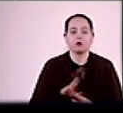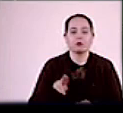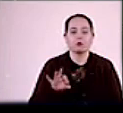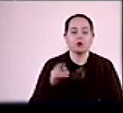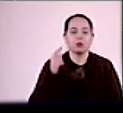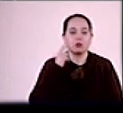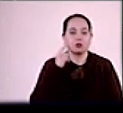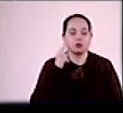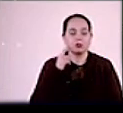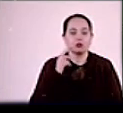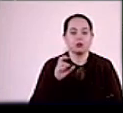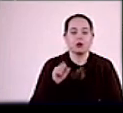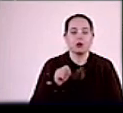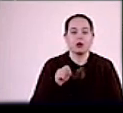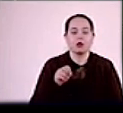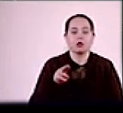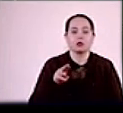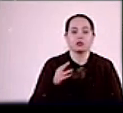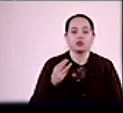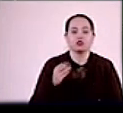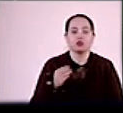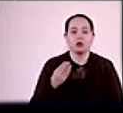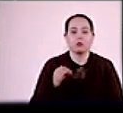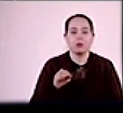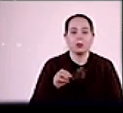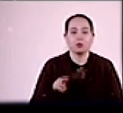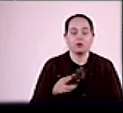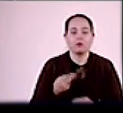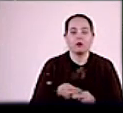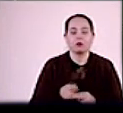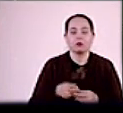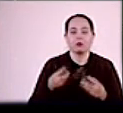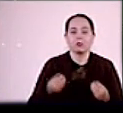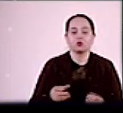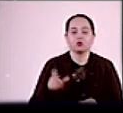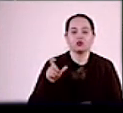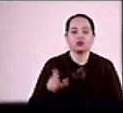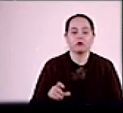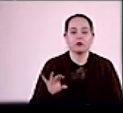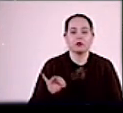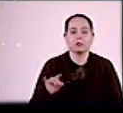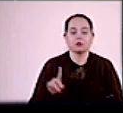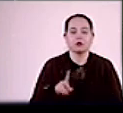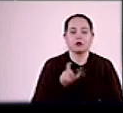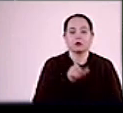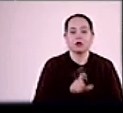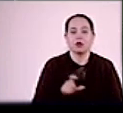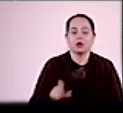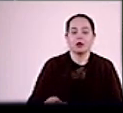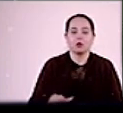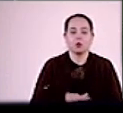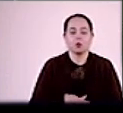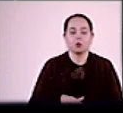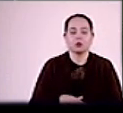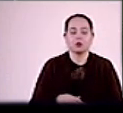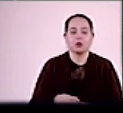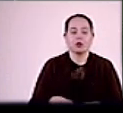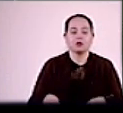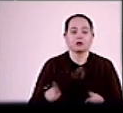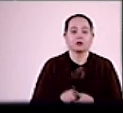понаслышке. А Тихон Щербатов – это простой человек из народа. Кстати,